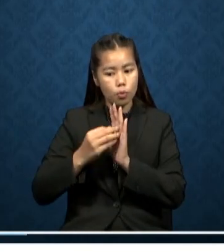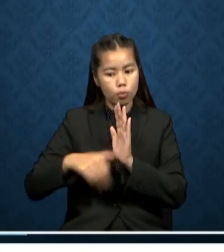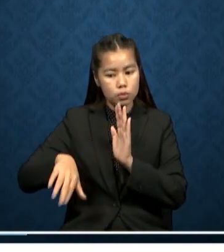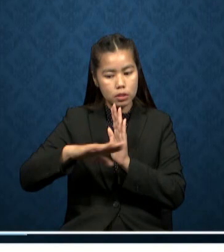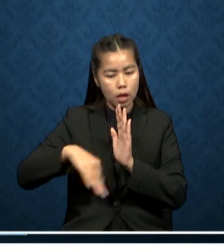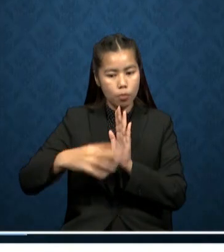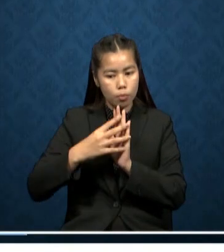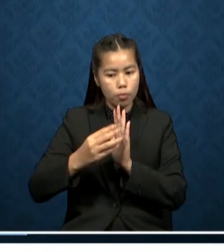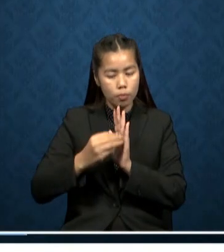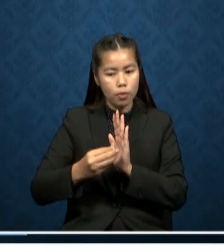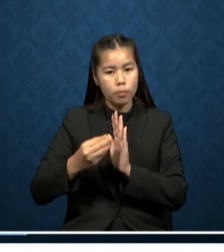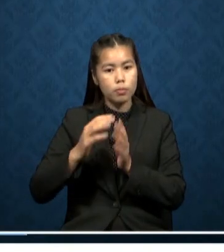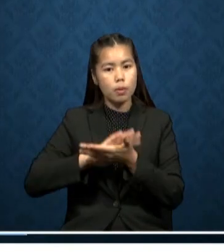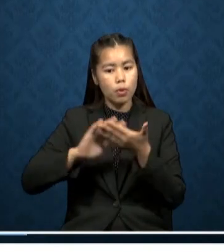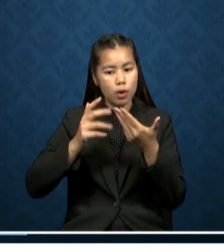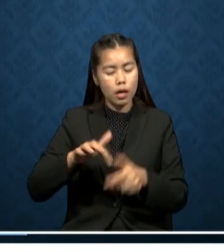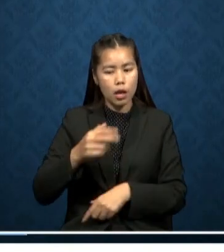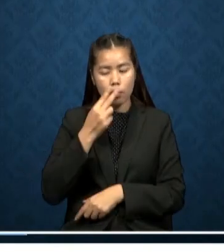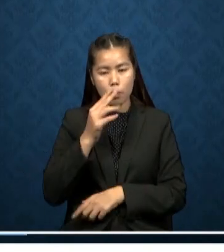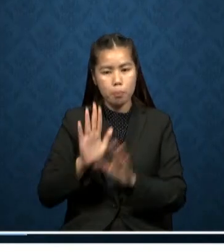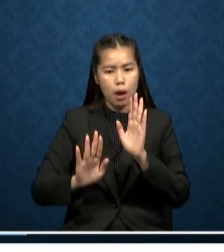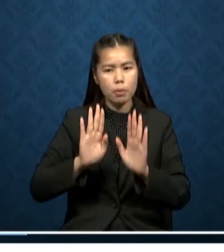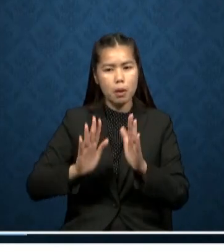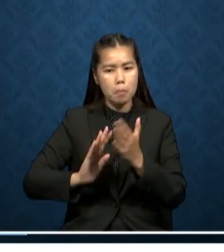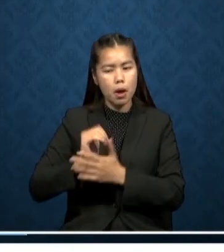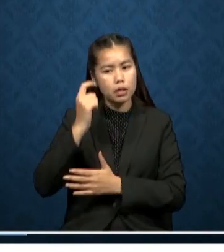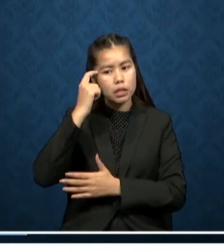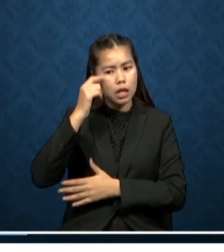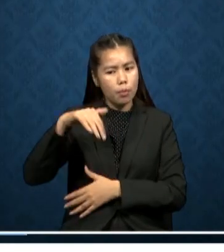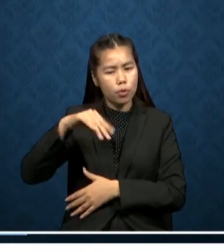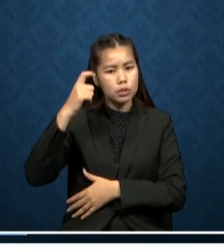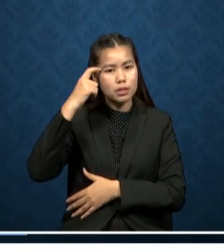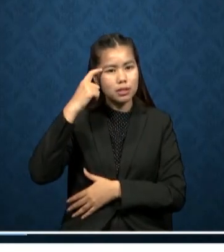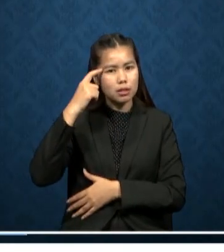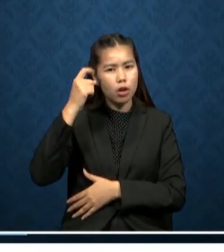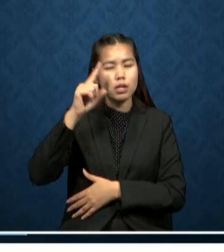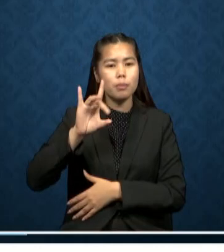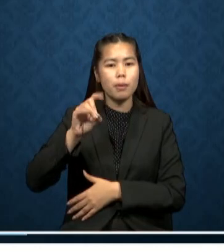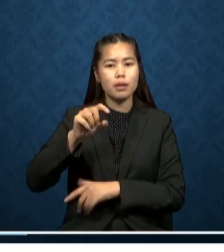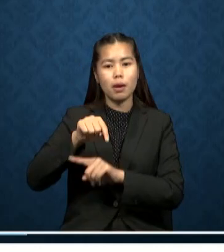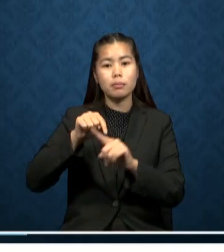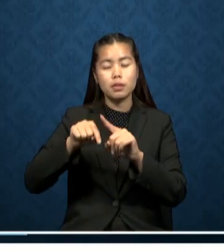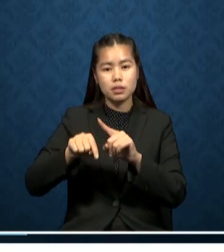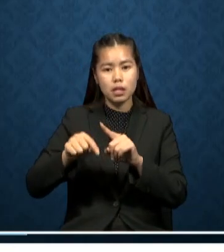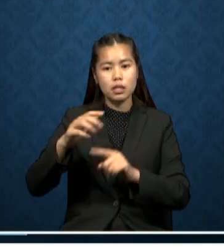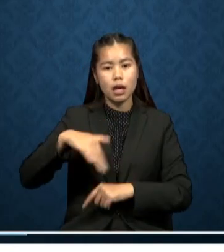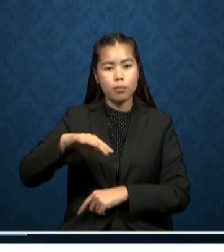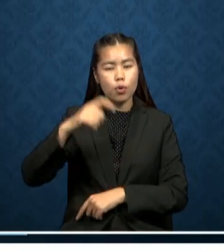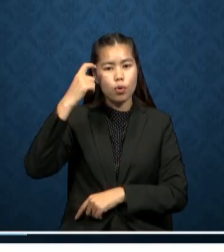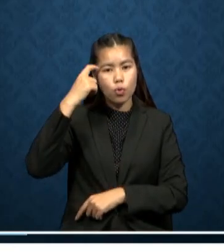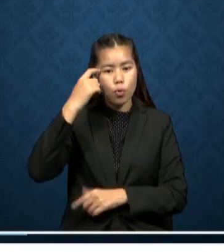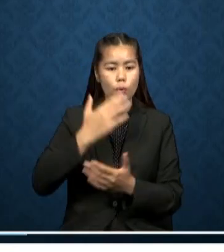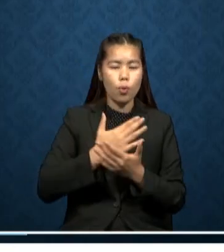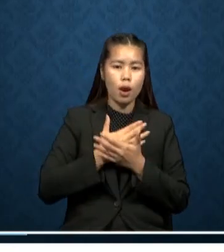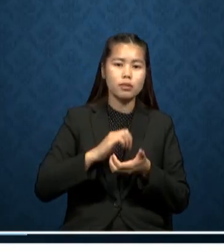เนื้อหาสตเต็มมากกว่าร้อยละ 85ทุกคนเชื่อมั่นว่าสามารถนำไปสร้างความรู้รักสามัคคคีและนำไปใช้ในการศึกษาและการ